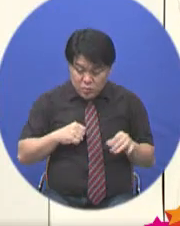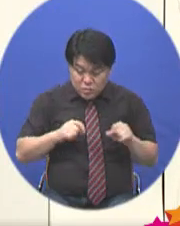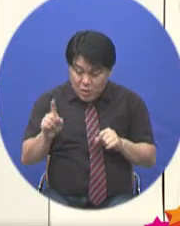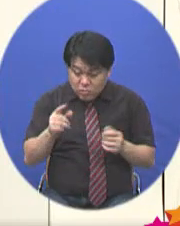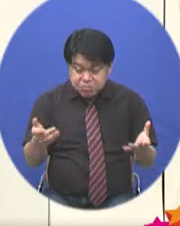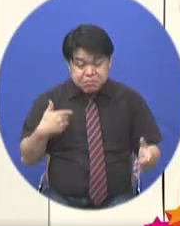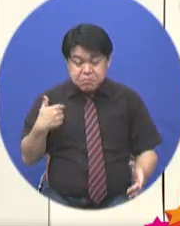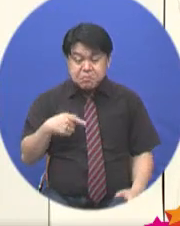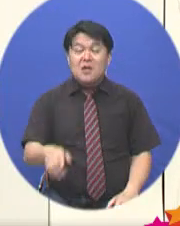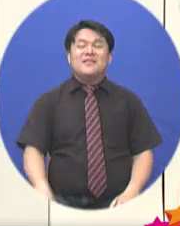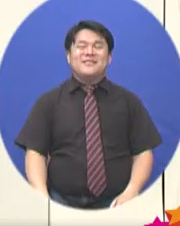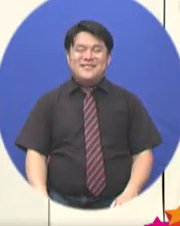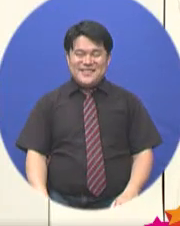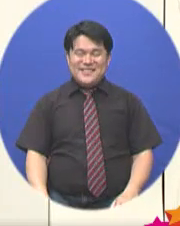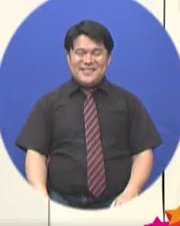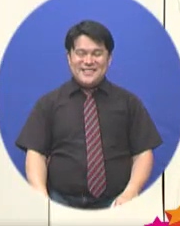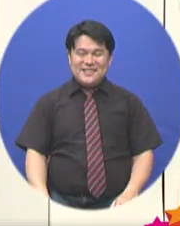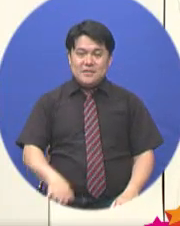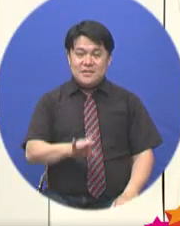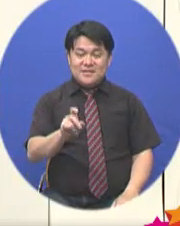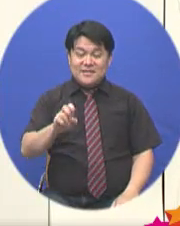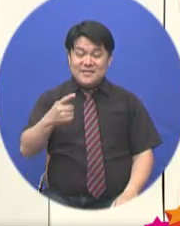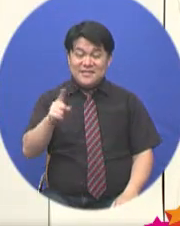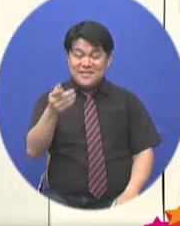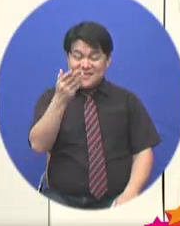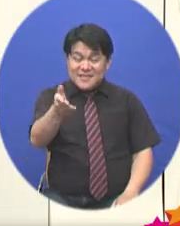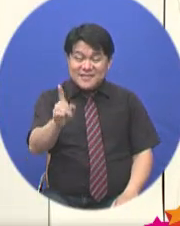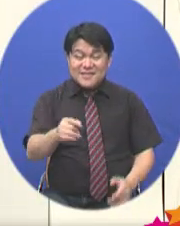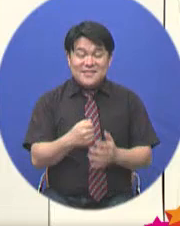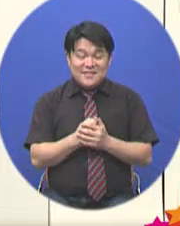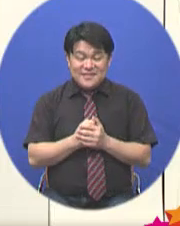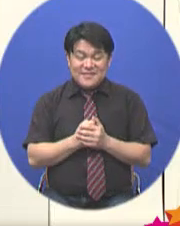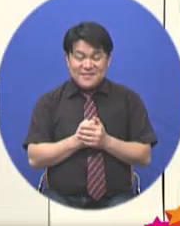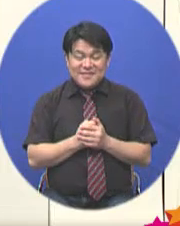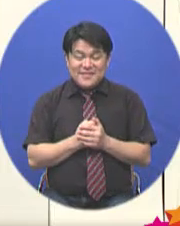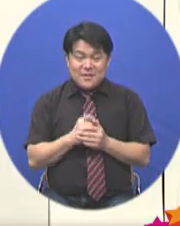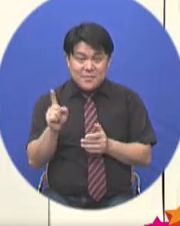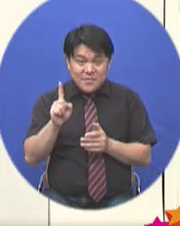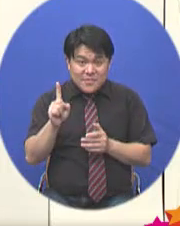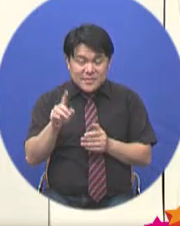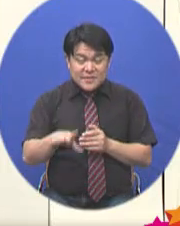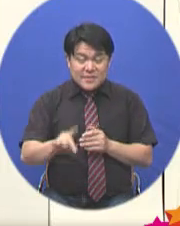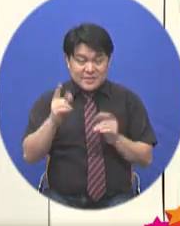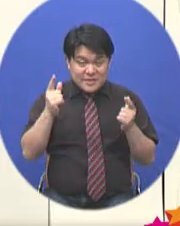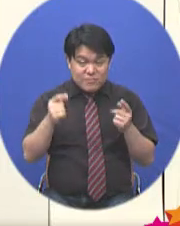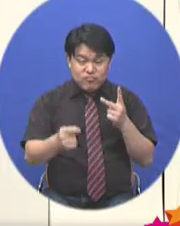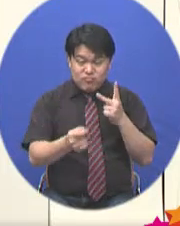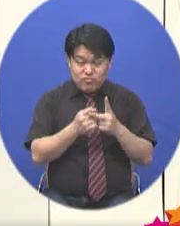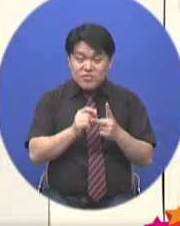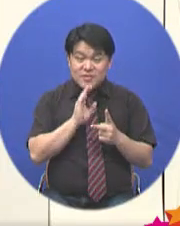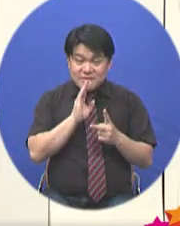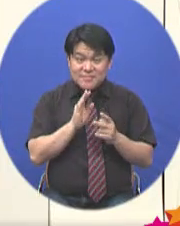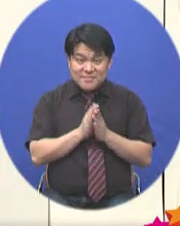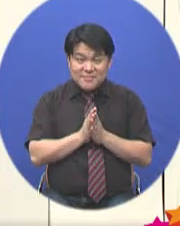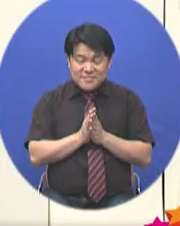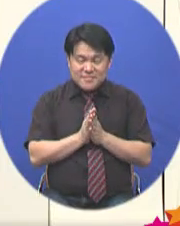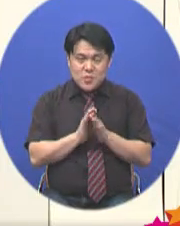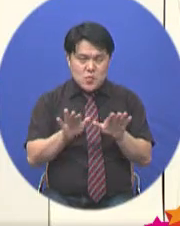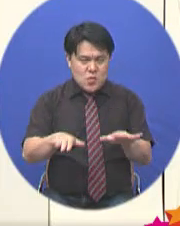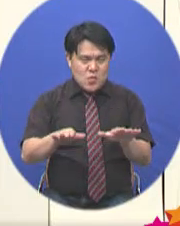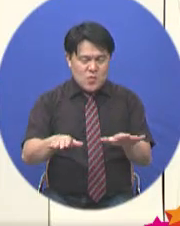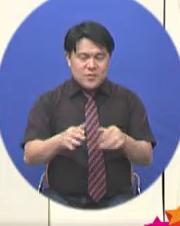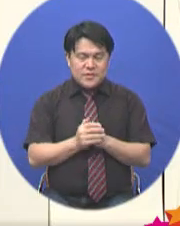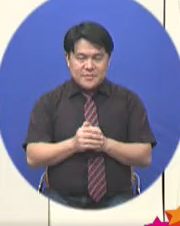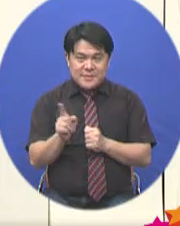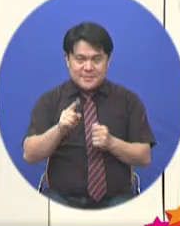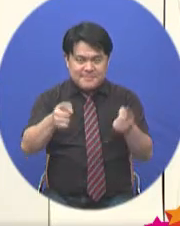네. 그래요. 그래요. 그래도 배명자님. 예, 예. 어찌됐든. 처음이 아니고 두 번째니까 오늘 이렇게